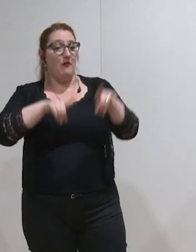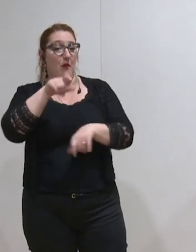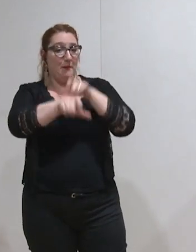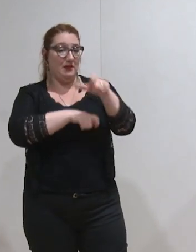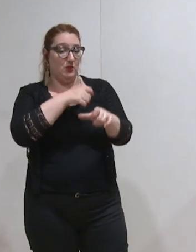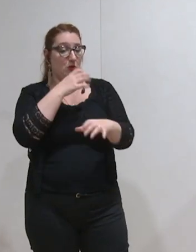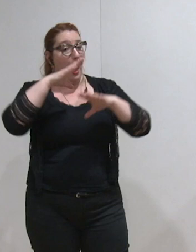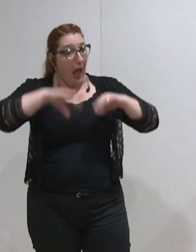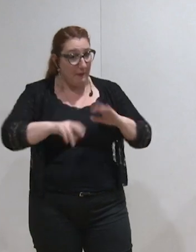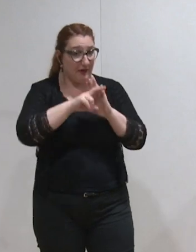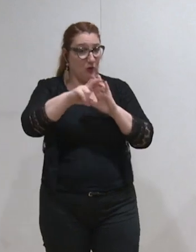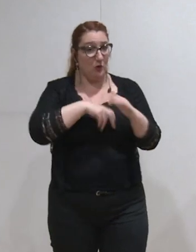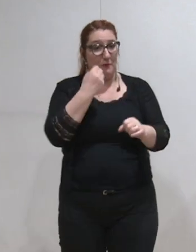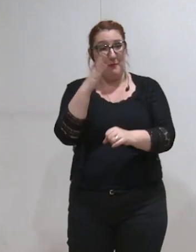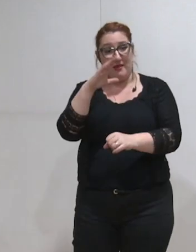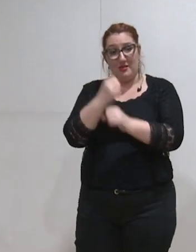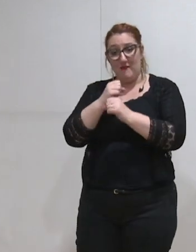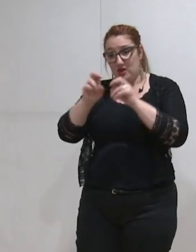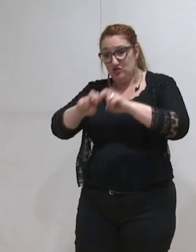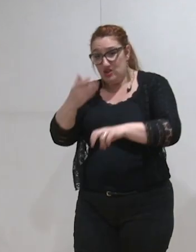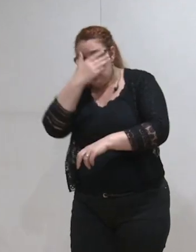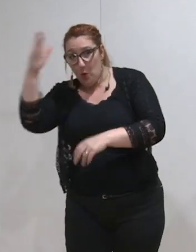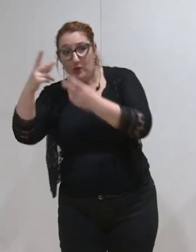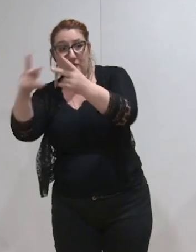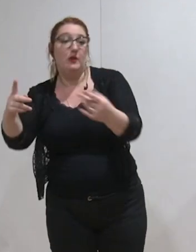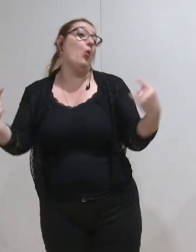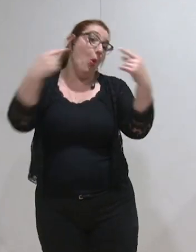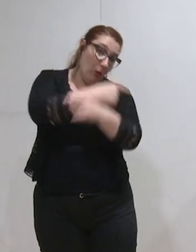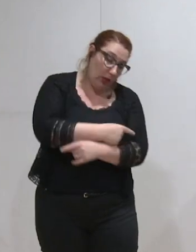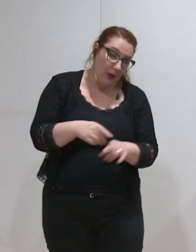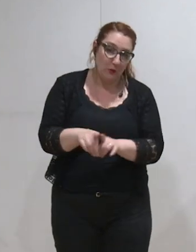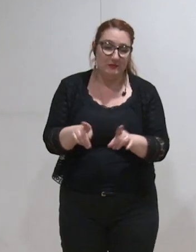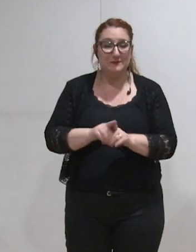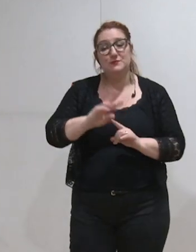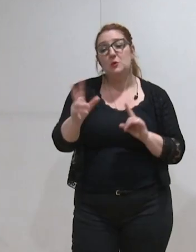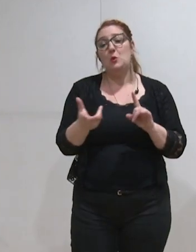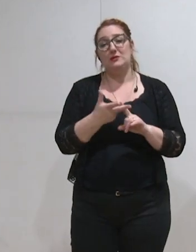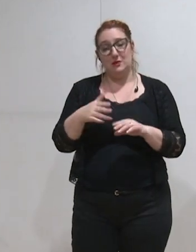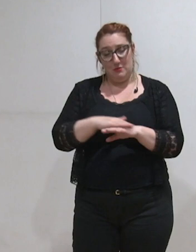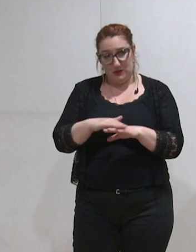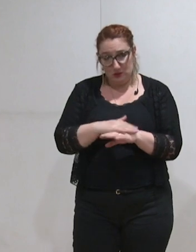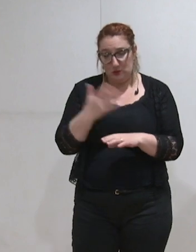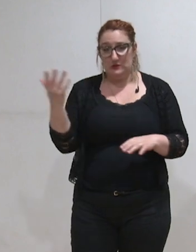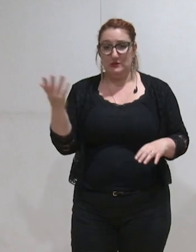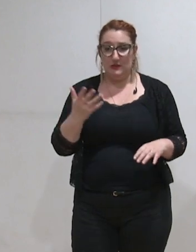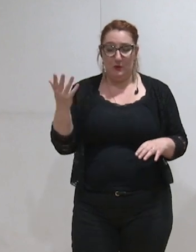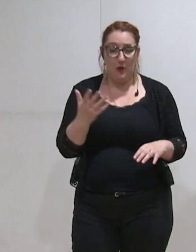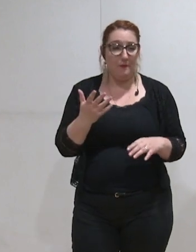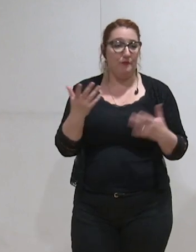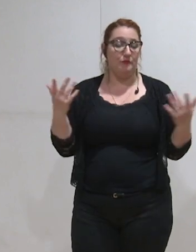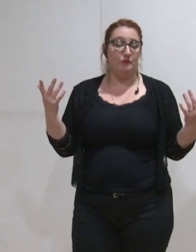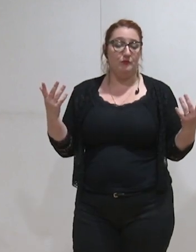du boulot dans un dans une autre commune et inversement et puis la troisième raison c'était une raison qui était liée à la